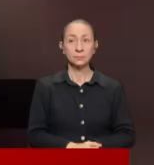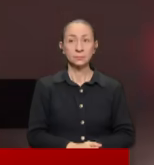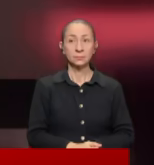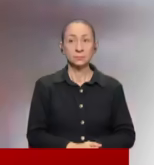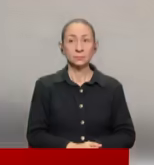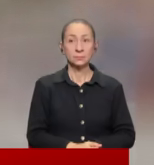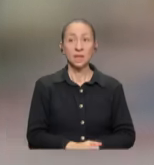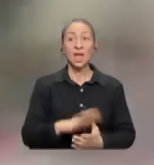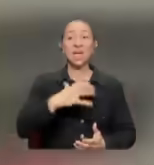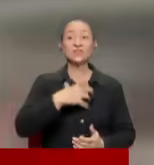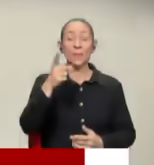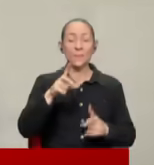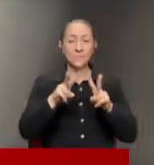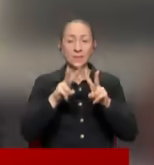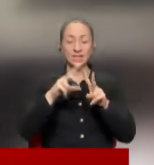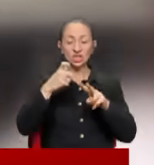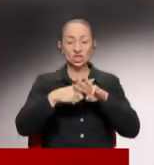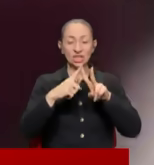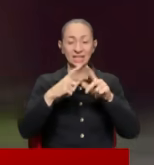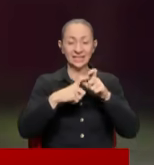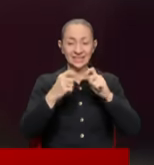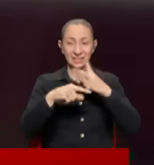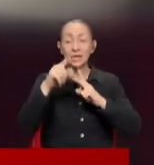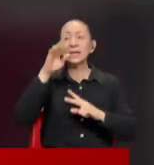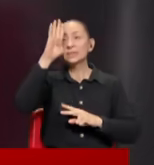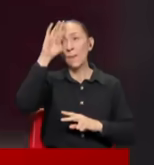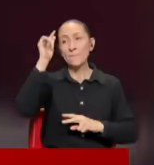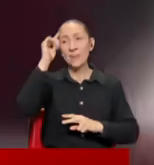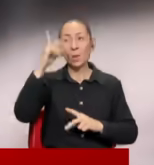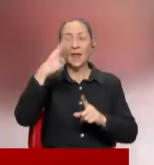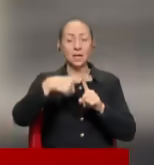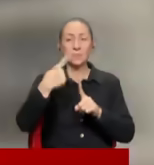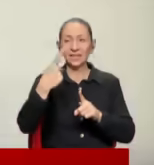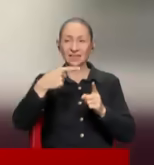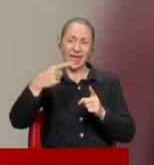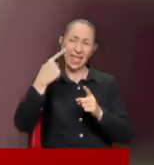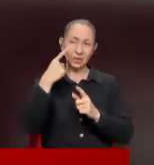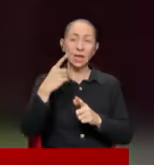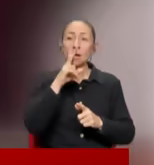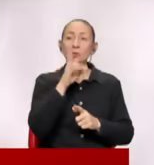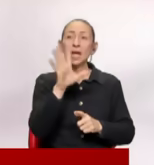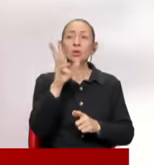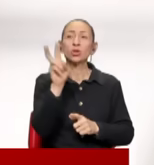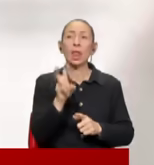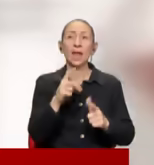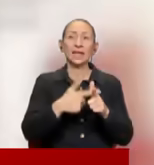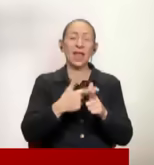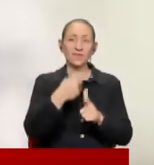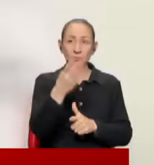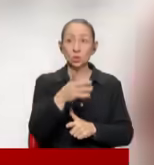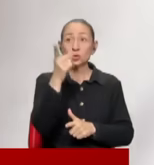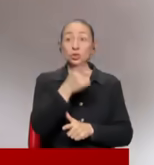sahibi. Çar. Ev sahibi Mehmet Cengiz Bilik İstanbul Bakırköy'deki 1+1 dairesini 250 dolara